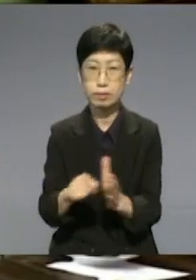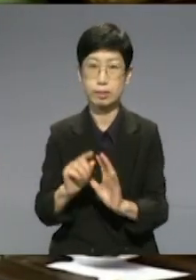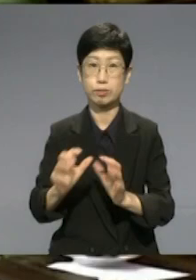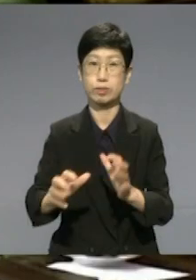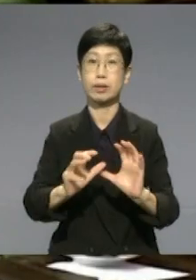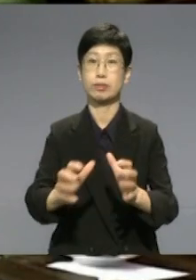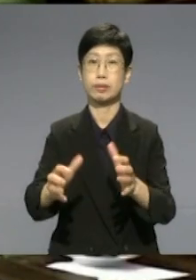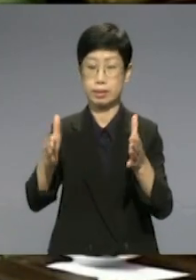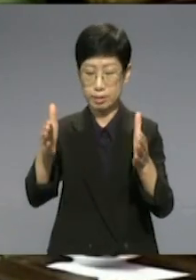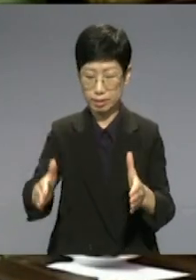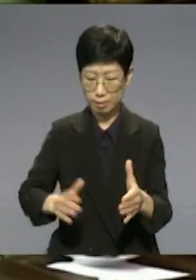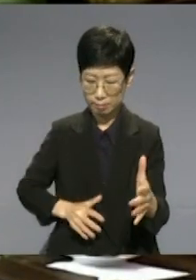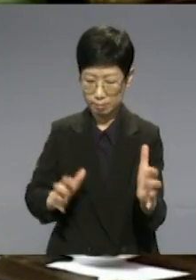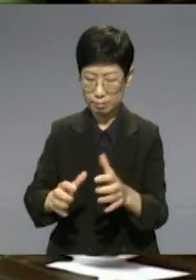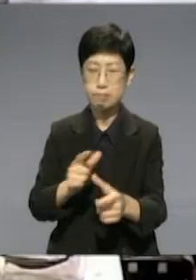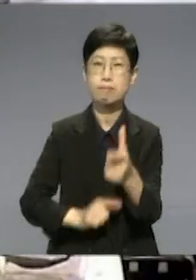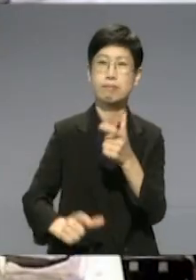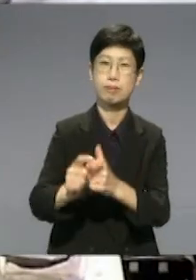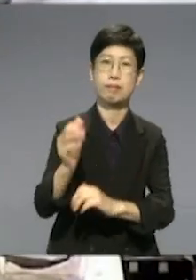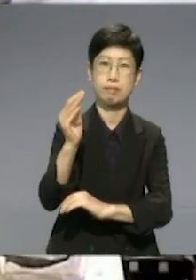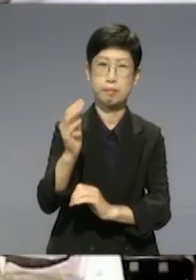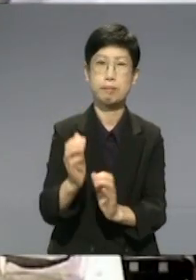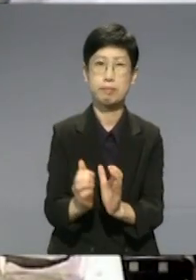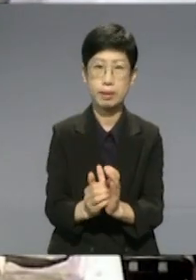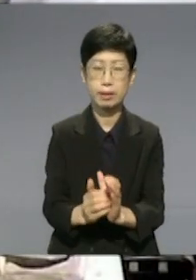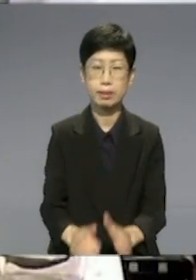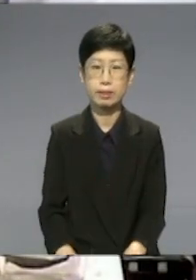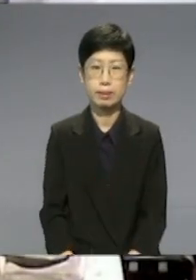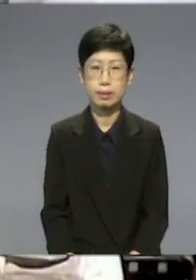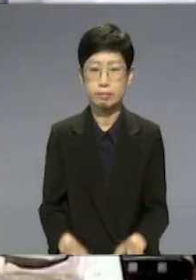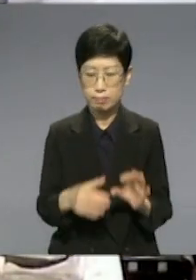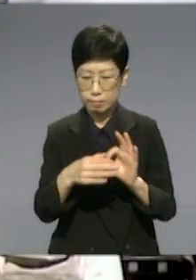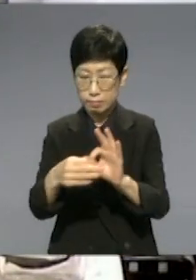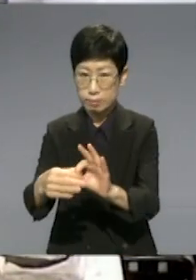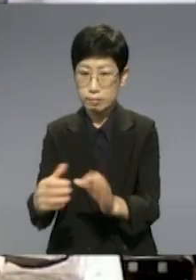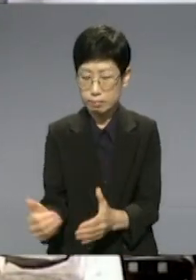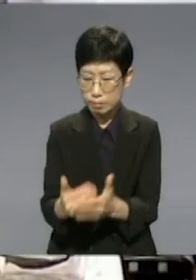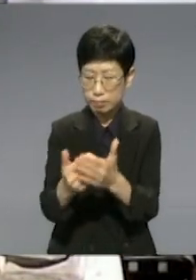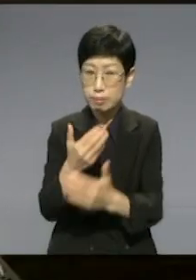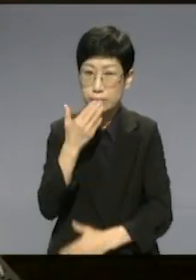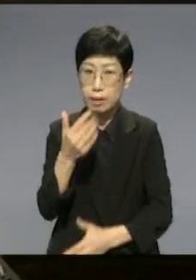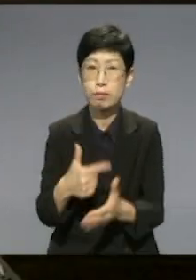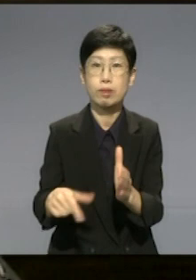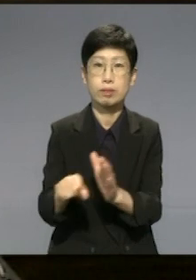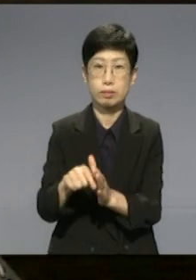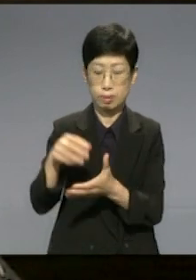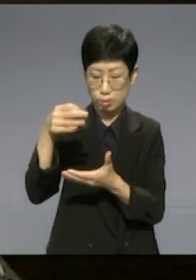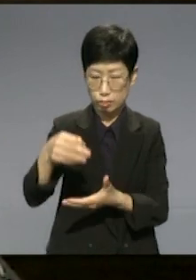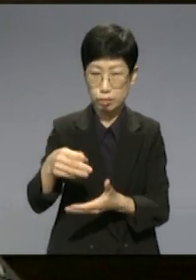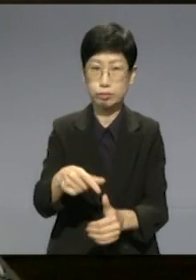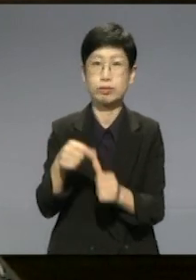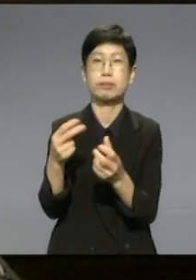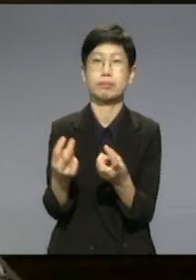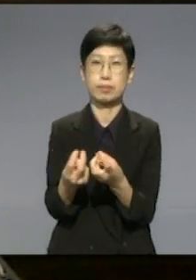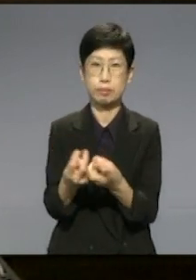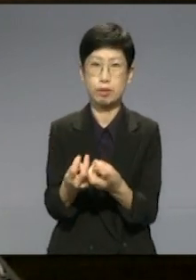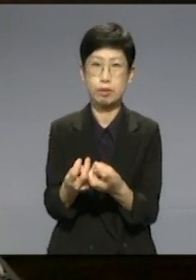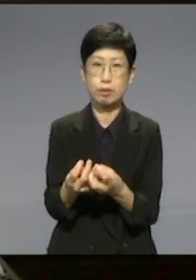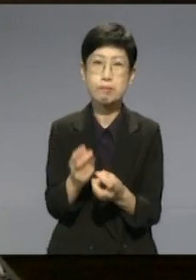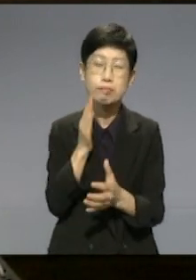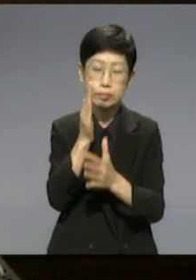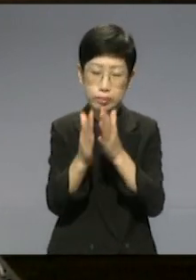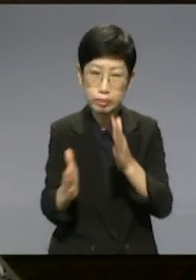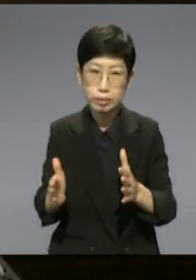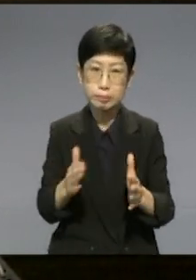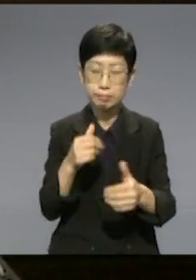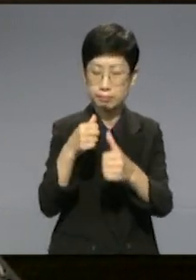협력을 강조했습니다. 이에 따라 아마존의 지속 가능한 발전을 위한 자금 조달 방안과 숲을 파괴하는 범죄 조직